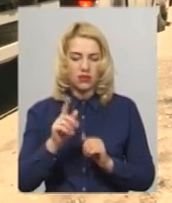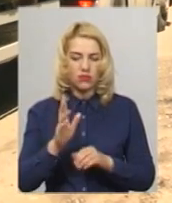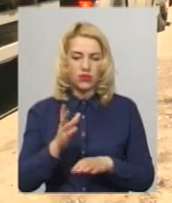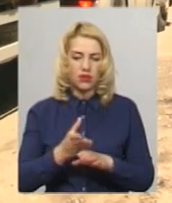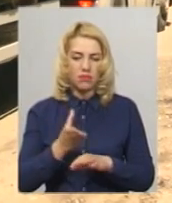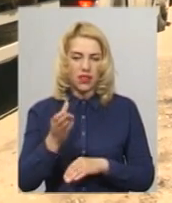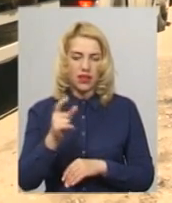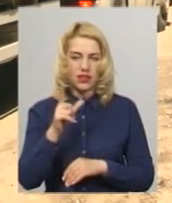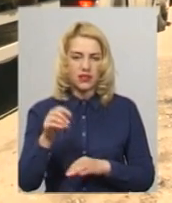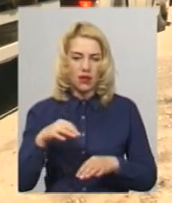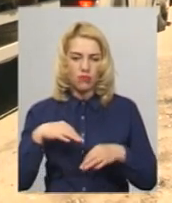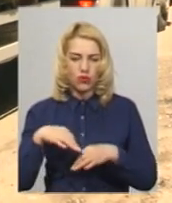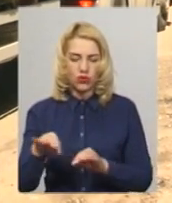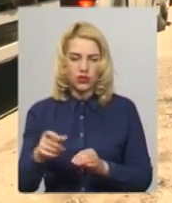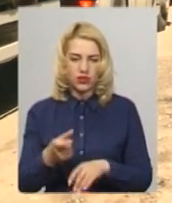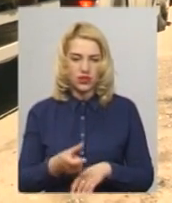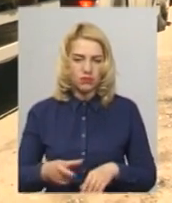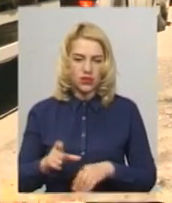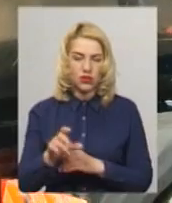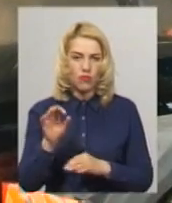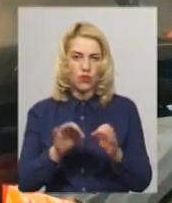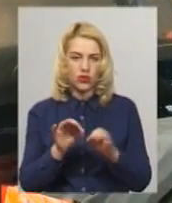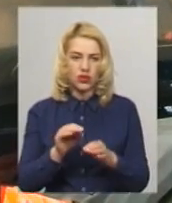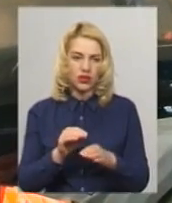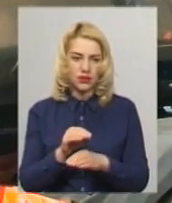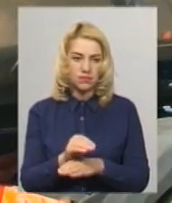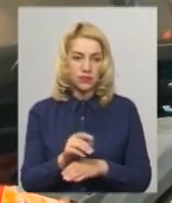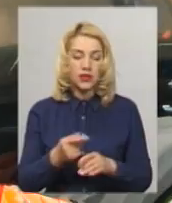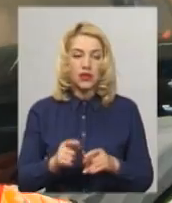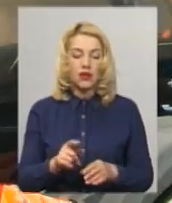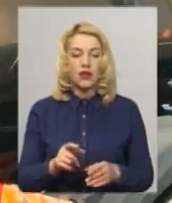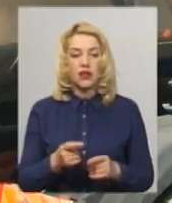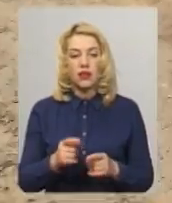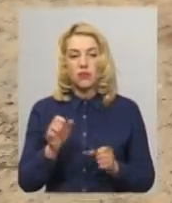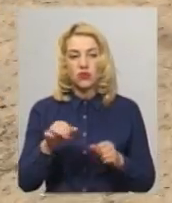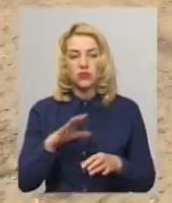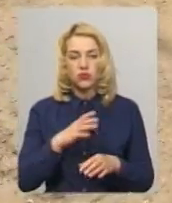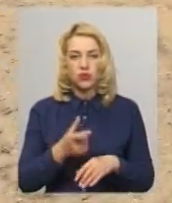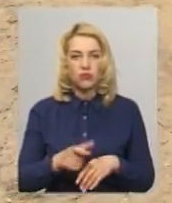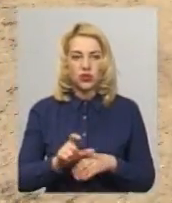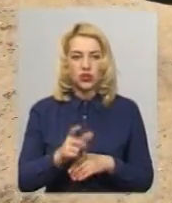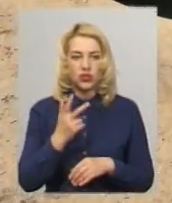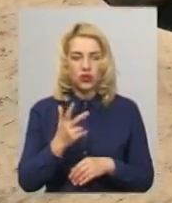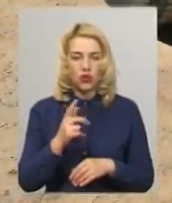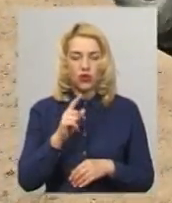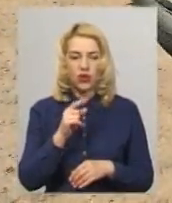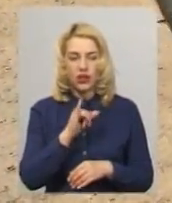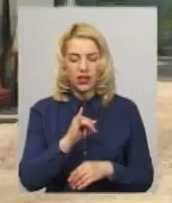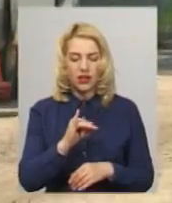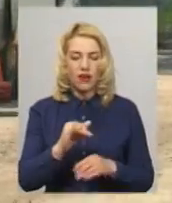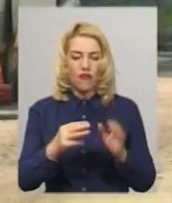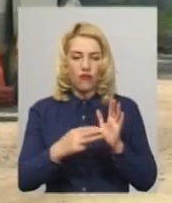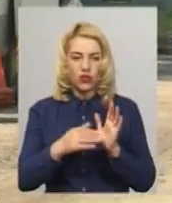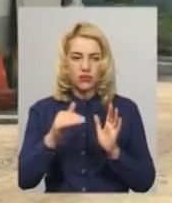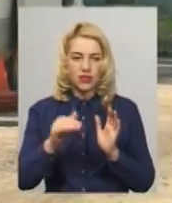проїзд збільшується, добавляється в процентному відношенні. Плата за проїзд за перевищення допустимої ваги може сягати 3,8 тисяч євро, каже Віктор Красняк.